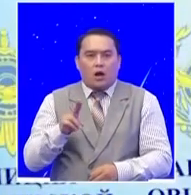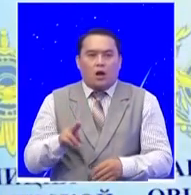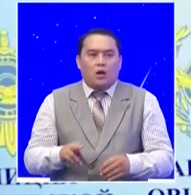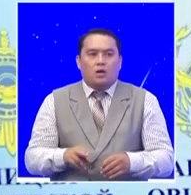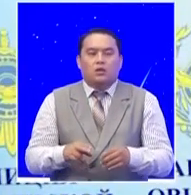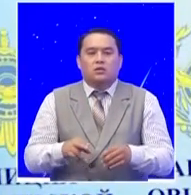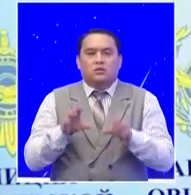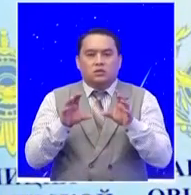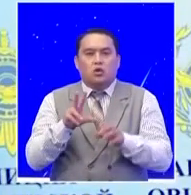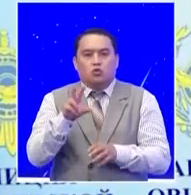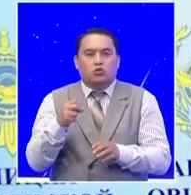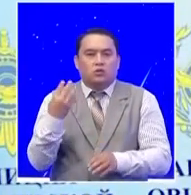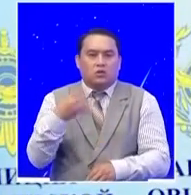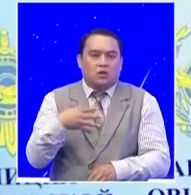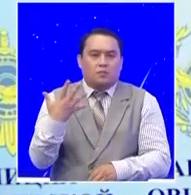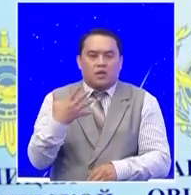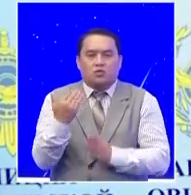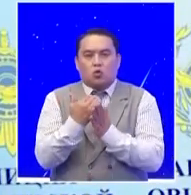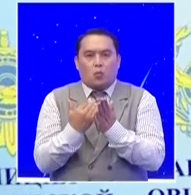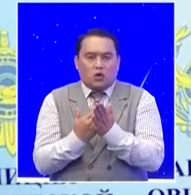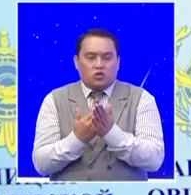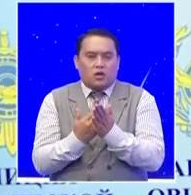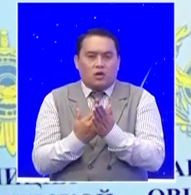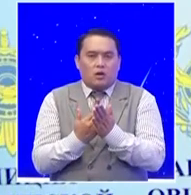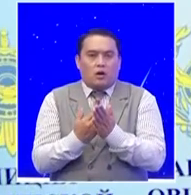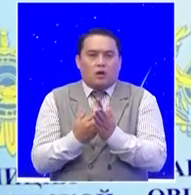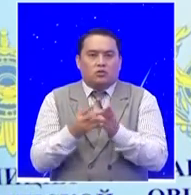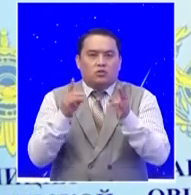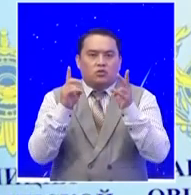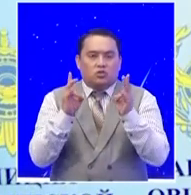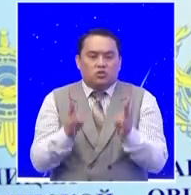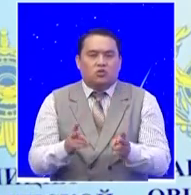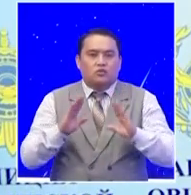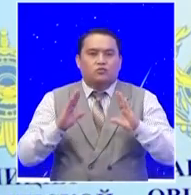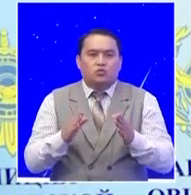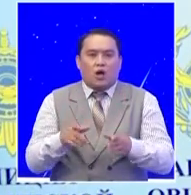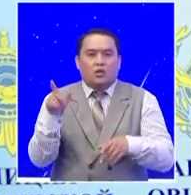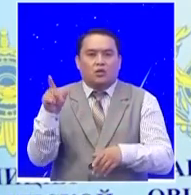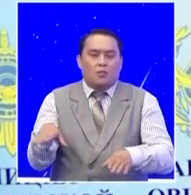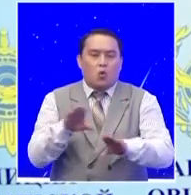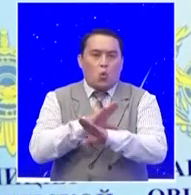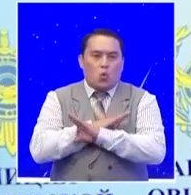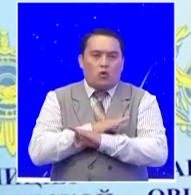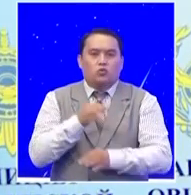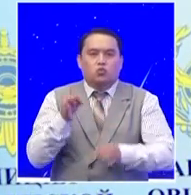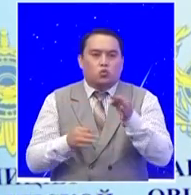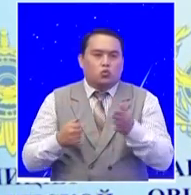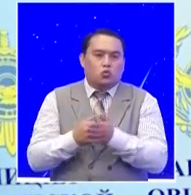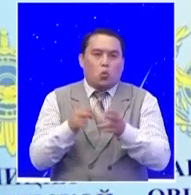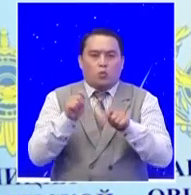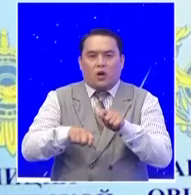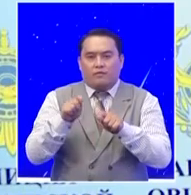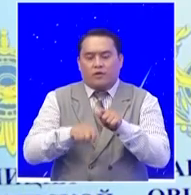Қылмыстық кодексінің 345-ші бабы 3-ші бөлігі, яғни абайсызда адам өліміне әкелген жол көлік апаты бойынша сотқа дейінгі